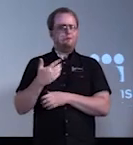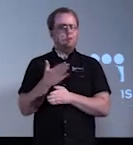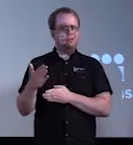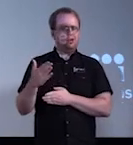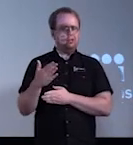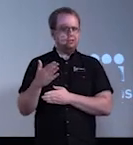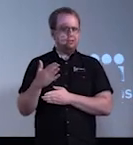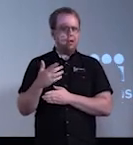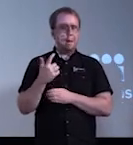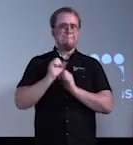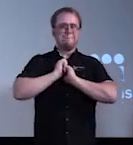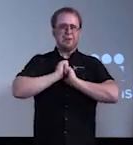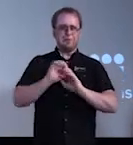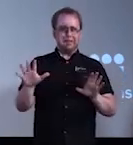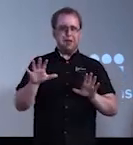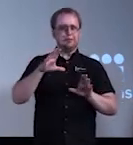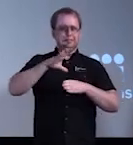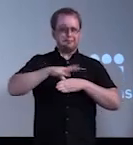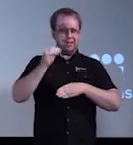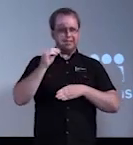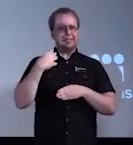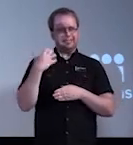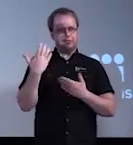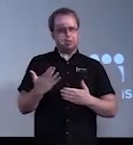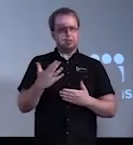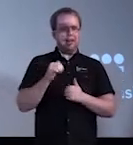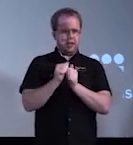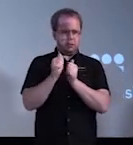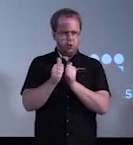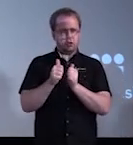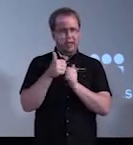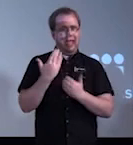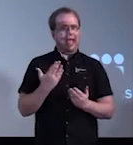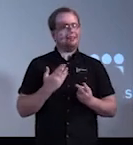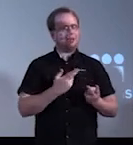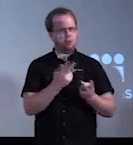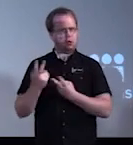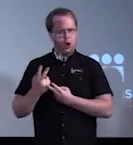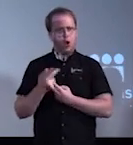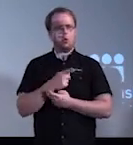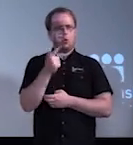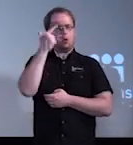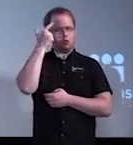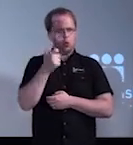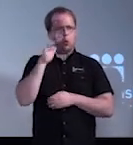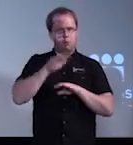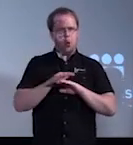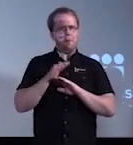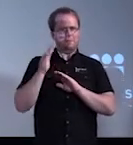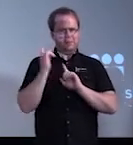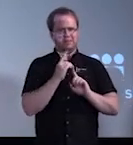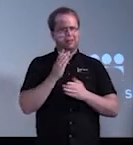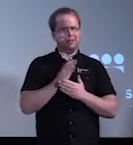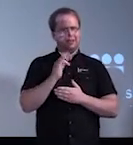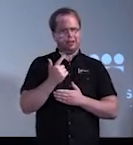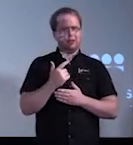att majoriteten av Sveriges riksdagsledamöter är demokrater och tror på mänskliga rättigheter